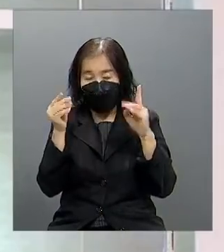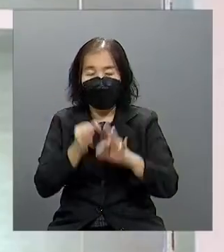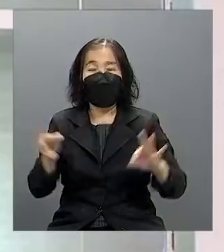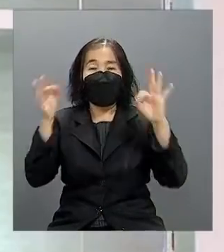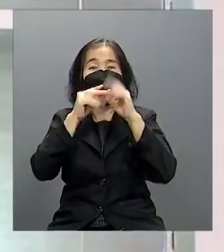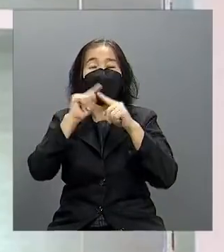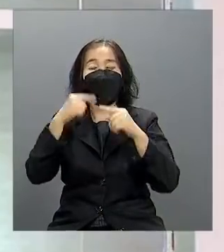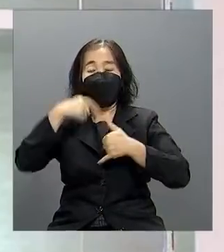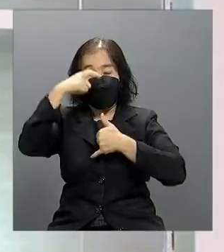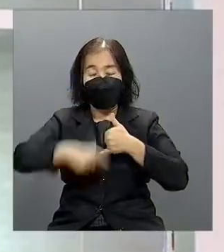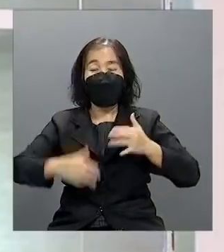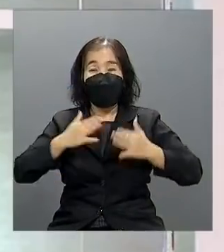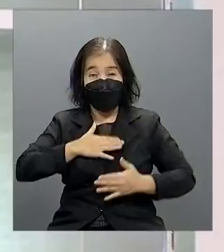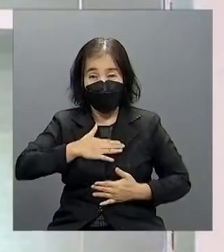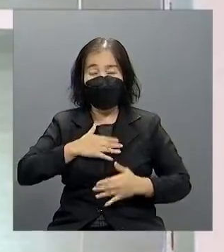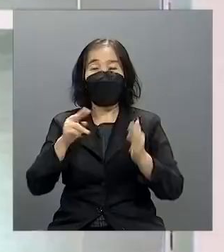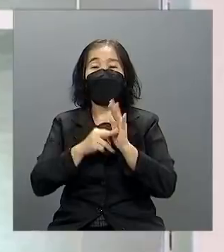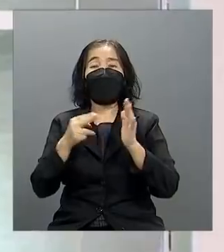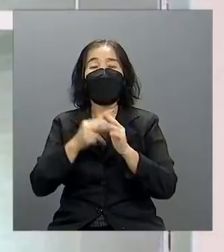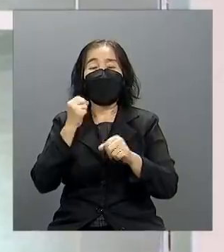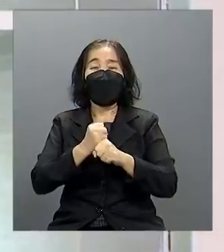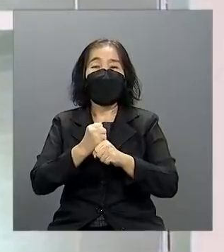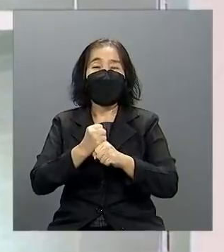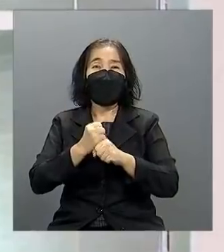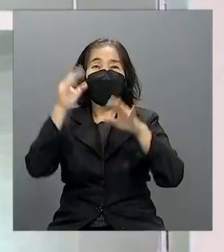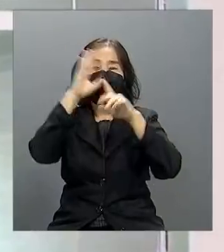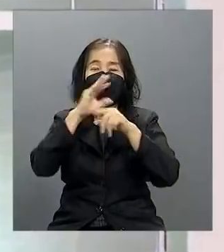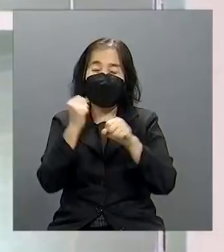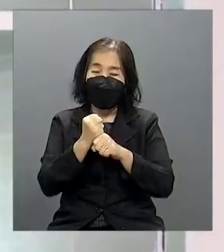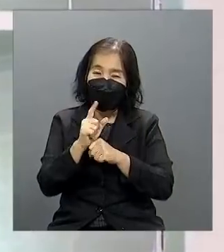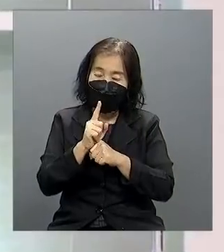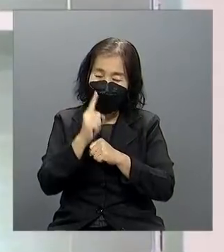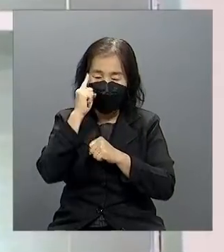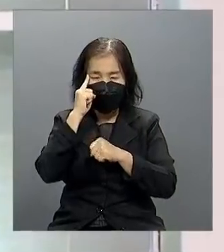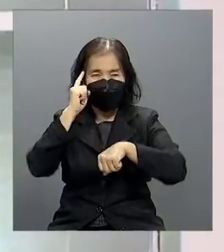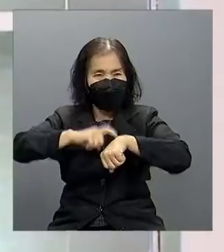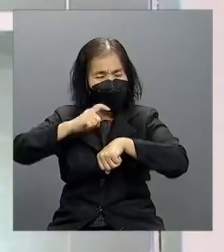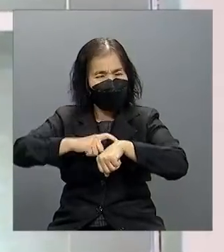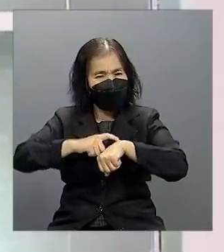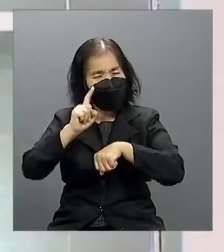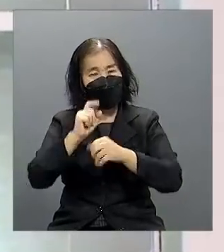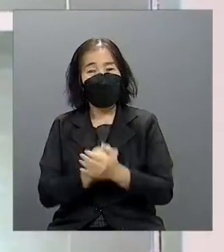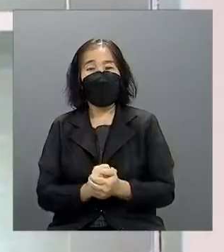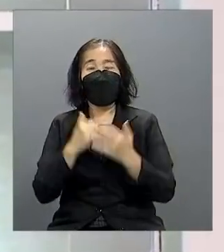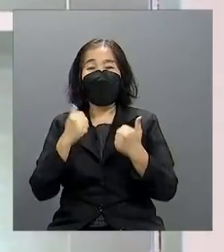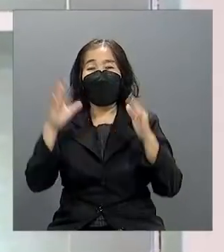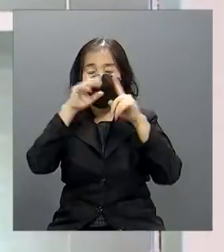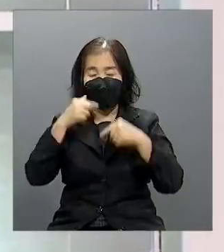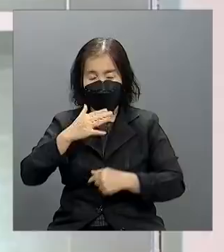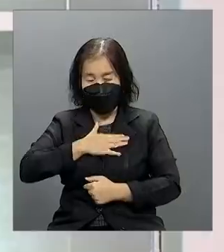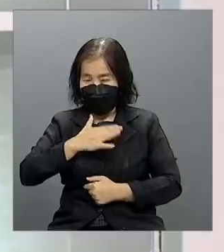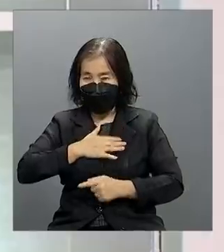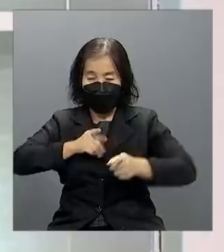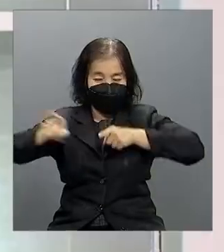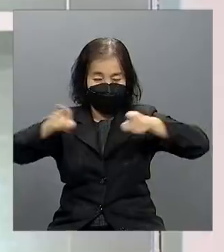คือผู้ที่ขับเครื่องบินผ่านข้ามการเวลานั่นเองค่ะนั่นหมายความว่าเรานั้นคือผู้ลิขิตชีวิตของเรานั่นเองไม่ว่าเวลาจะ